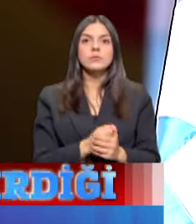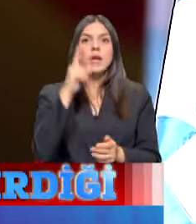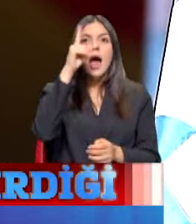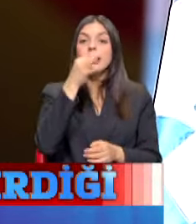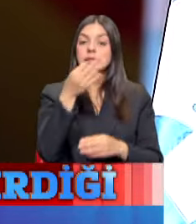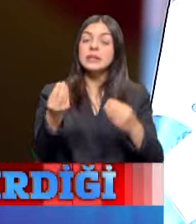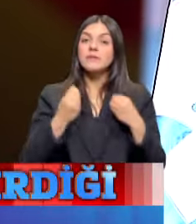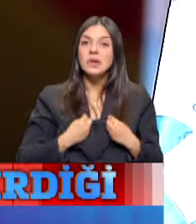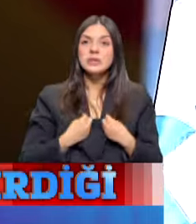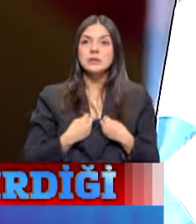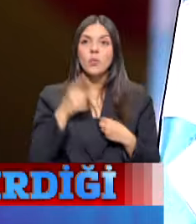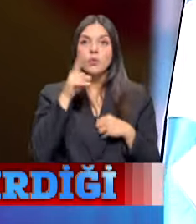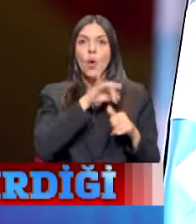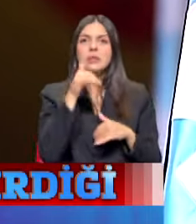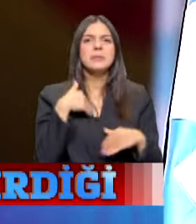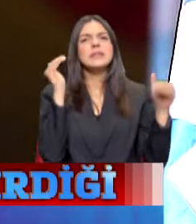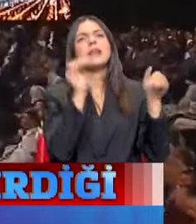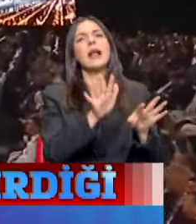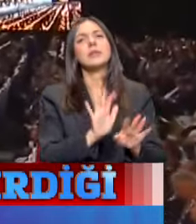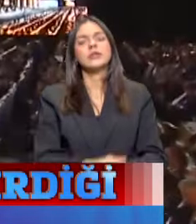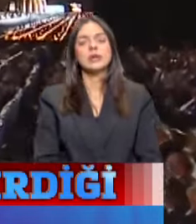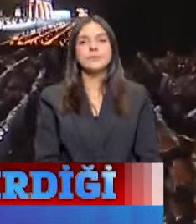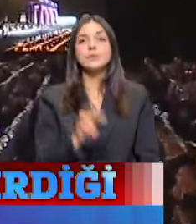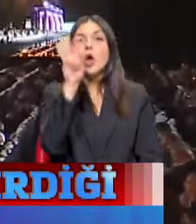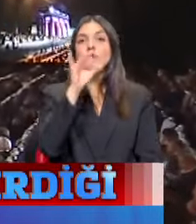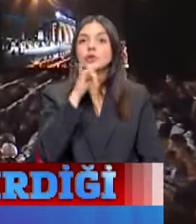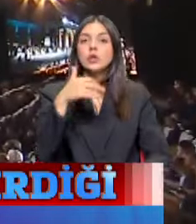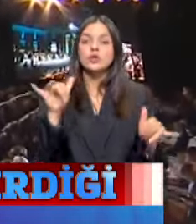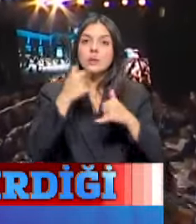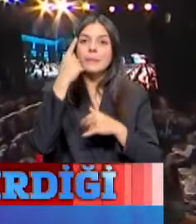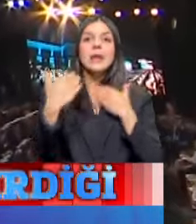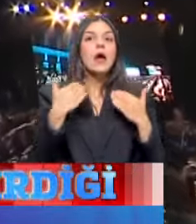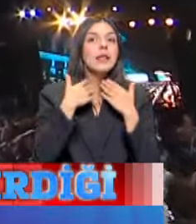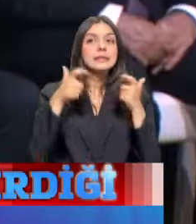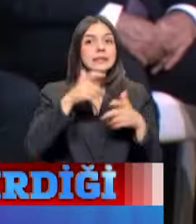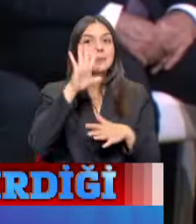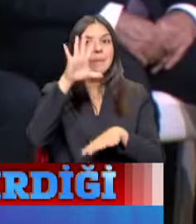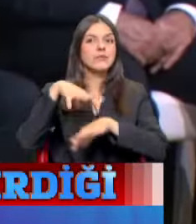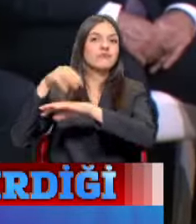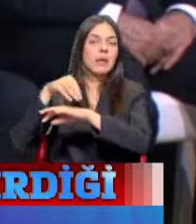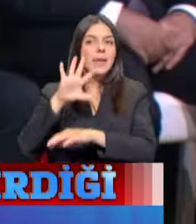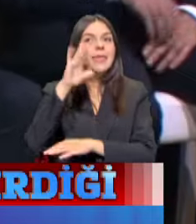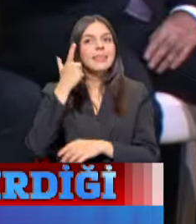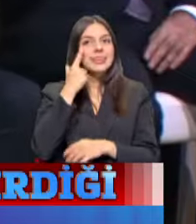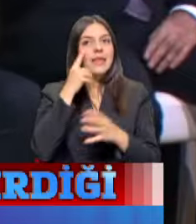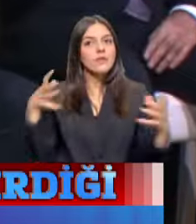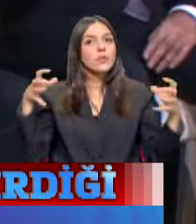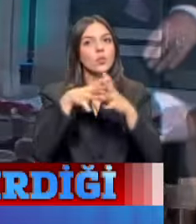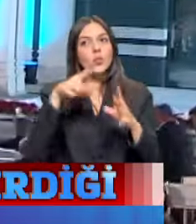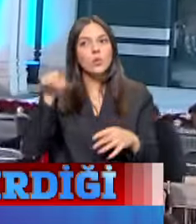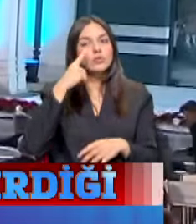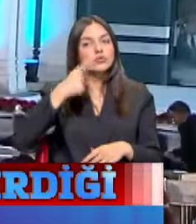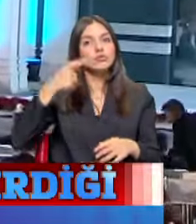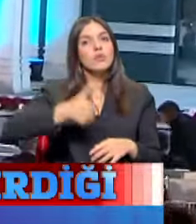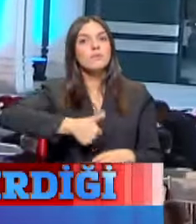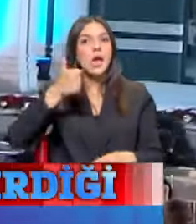Allah'ın izniyle bu oyuna gelmeyeceğiz. 30 Ağustos kutlamalarının bir adresi de Beştepe'ydi. Devletin zirvesi Cumhurbaşkanlığınca düzenlenen